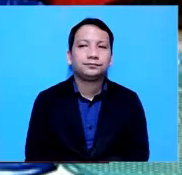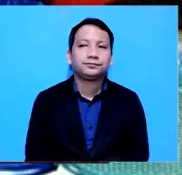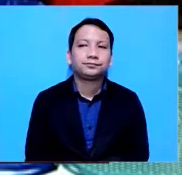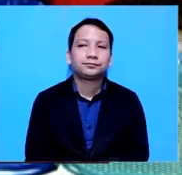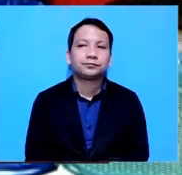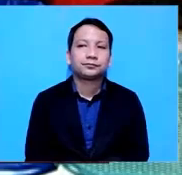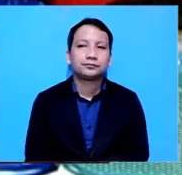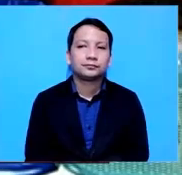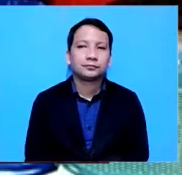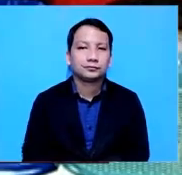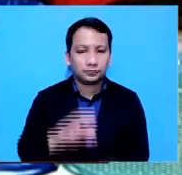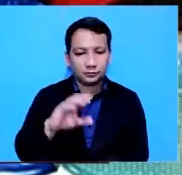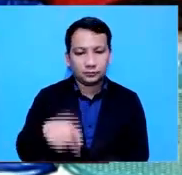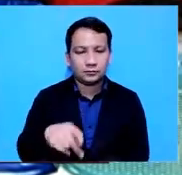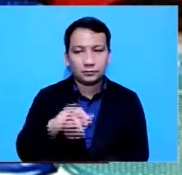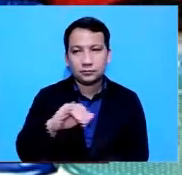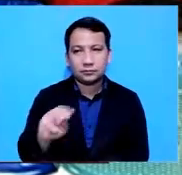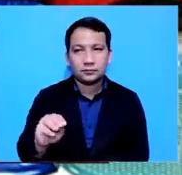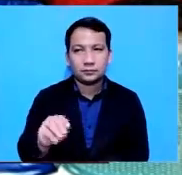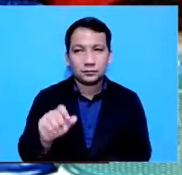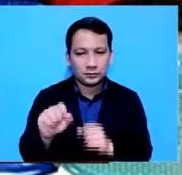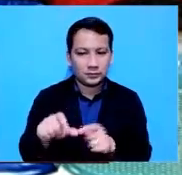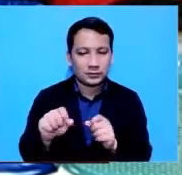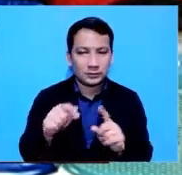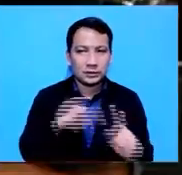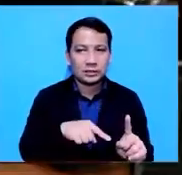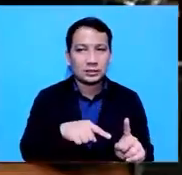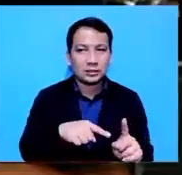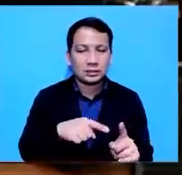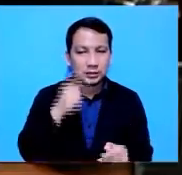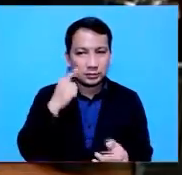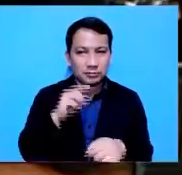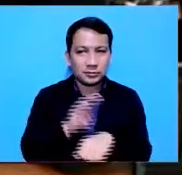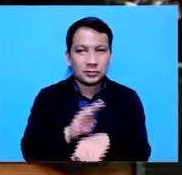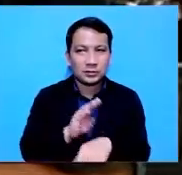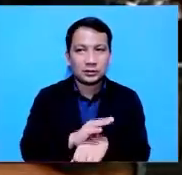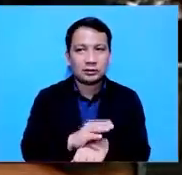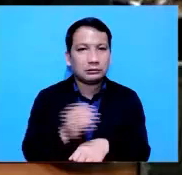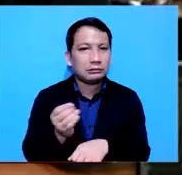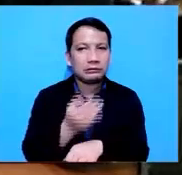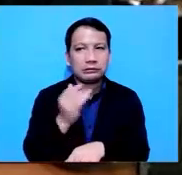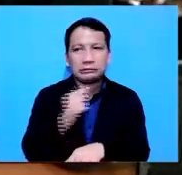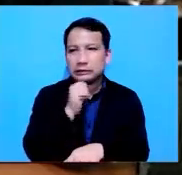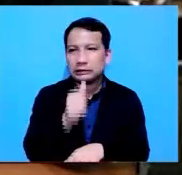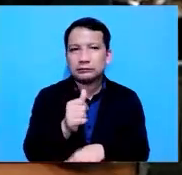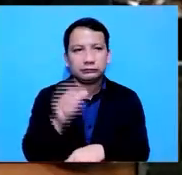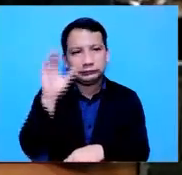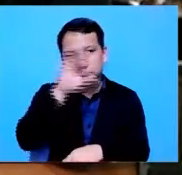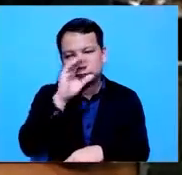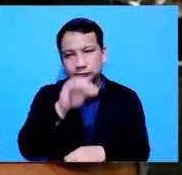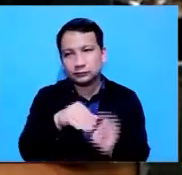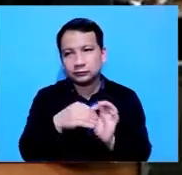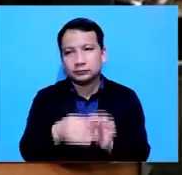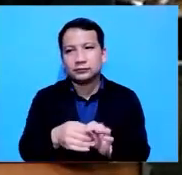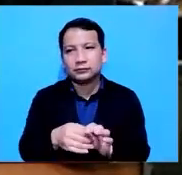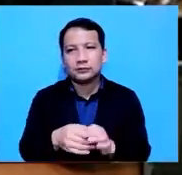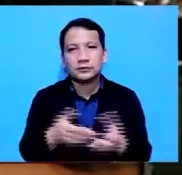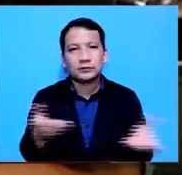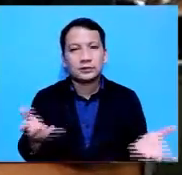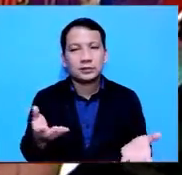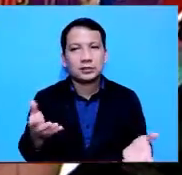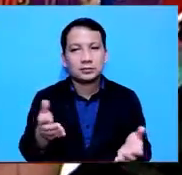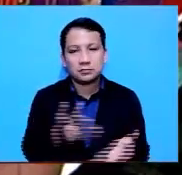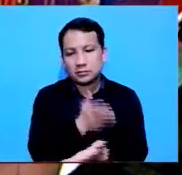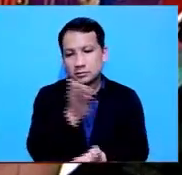Cellphone at SIM card ang paninda ni Ismael sa kanyang pwesto sa Baclaran. Pero ang ilan, hindi yan ang hanap sa kanya. Marami sa mga lumalapit kay